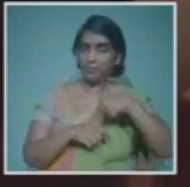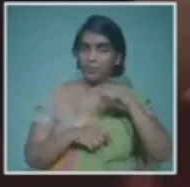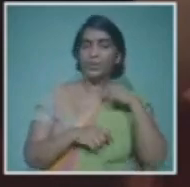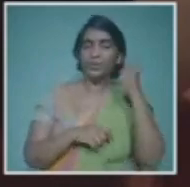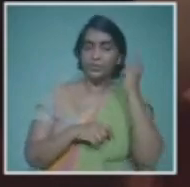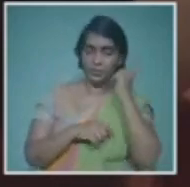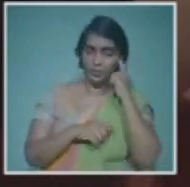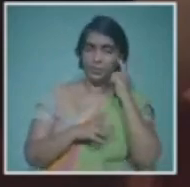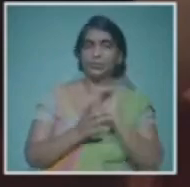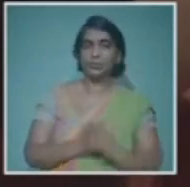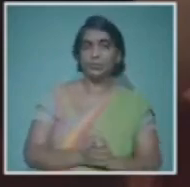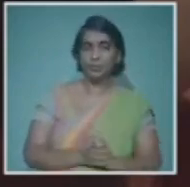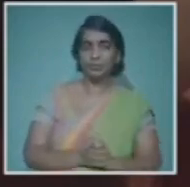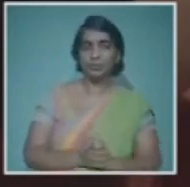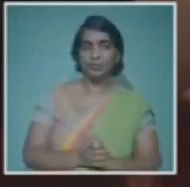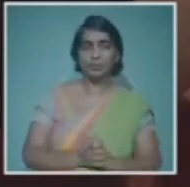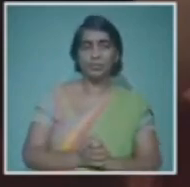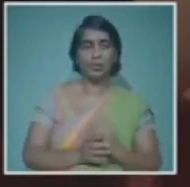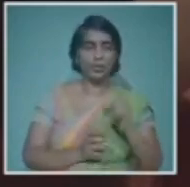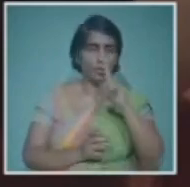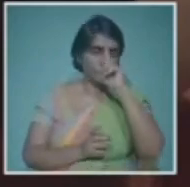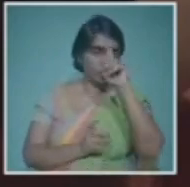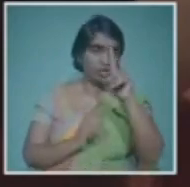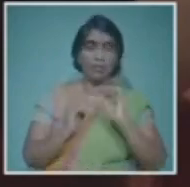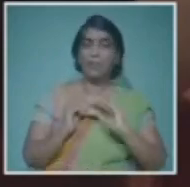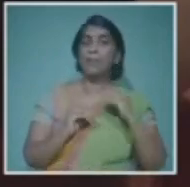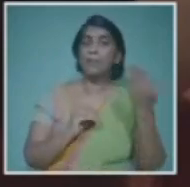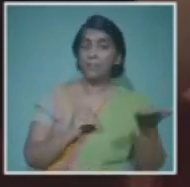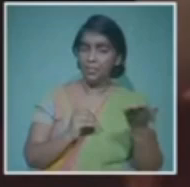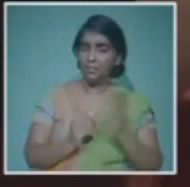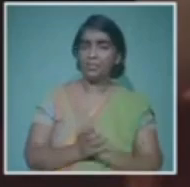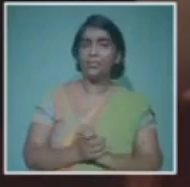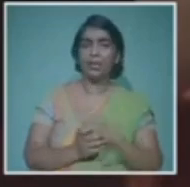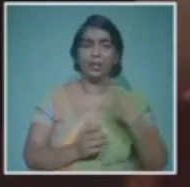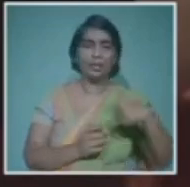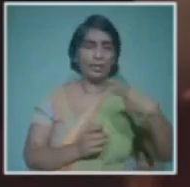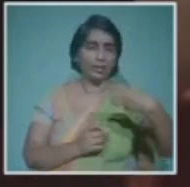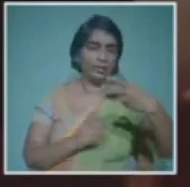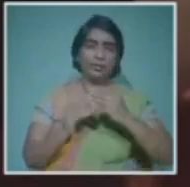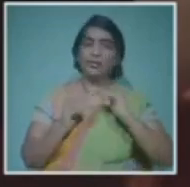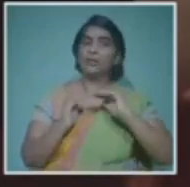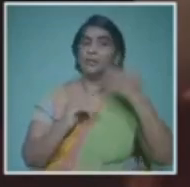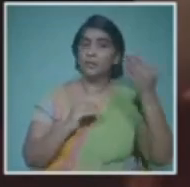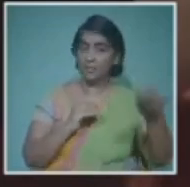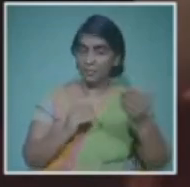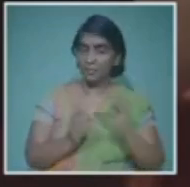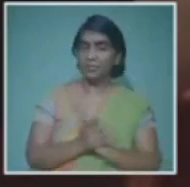දෙනාම දන්නවා. සතියකට පසු, දවස් කීපයකට පසු